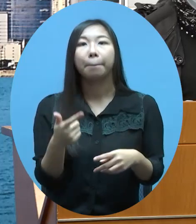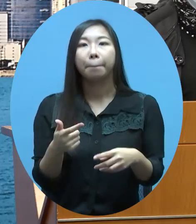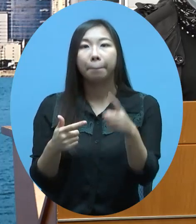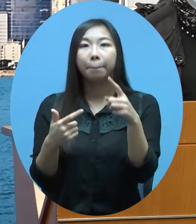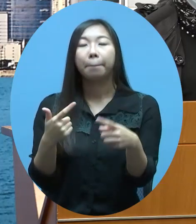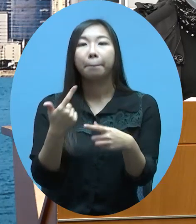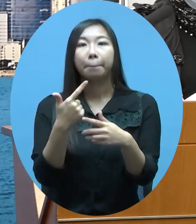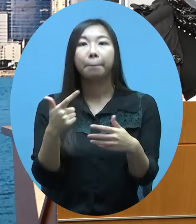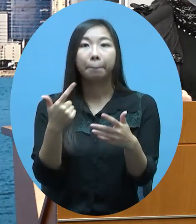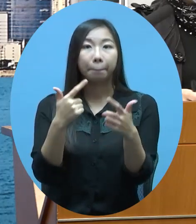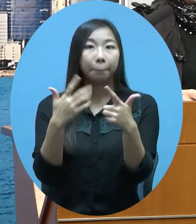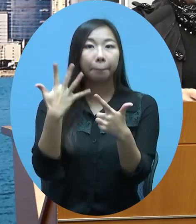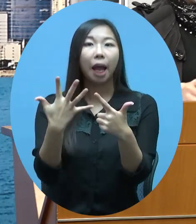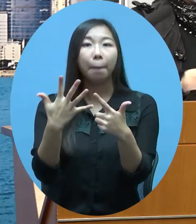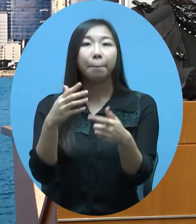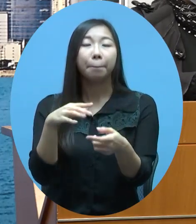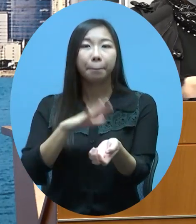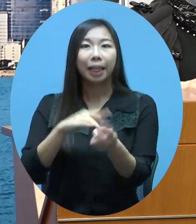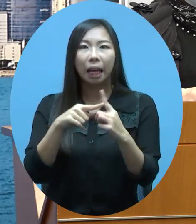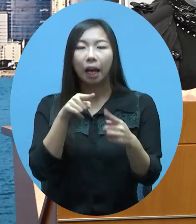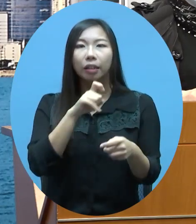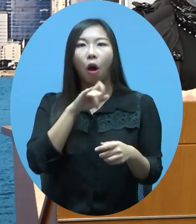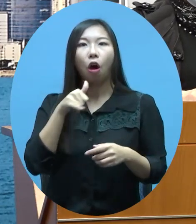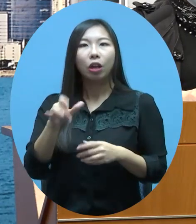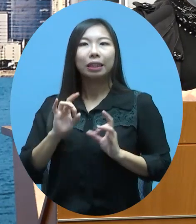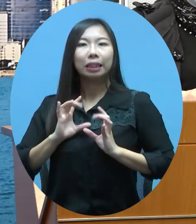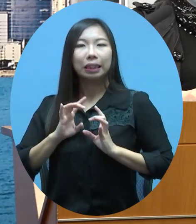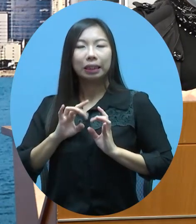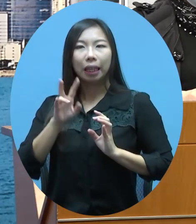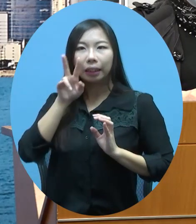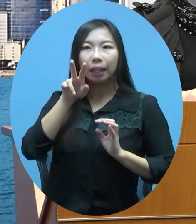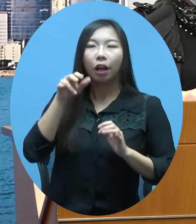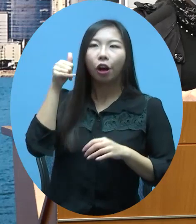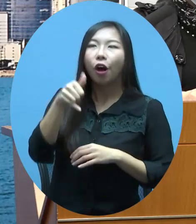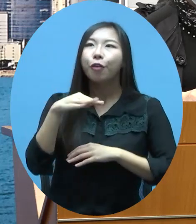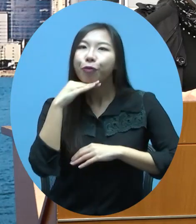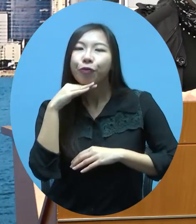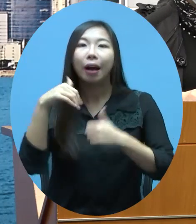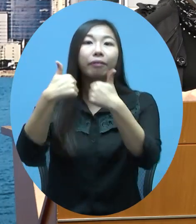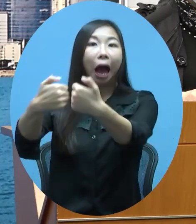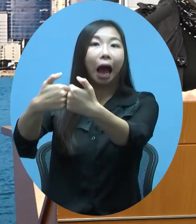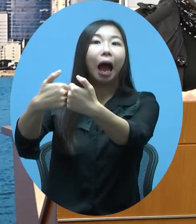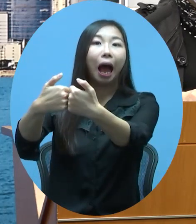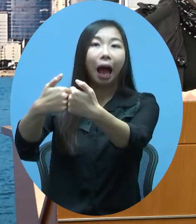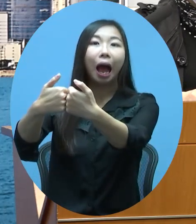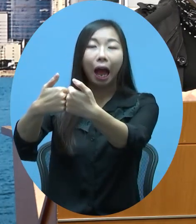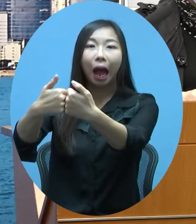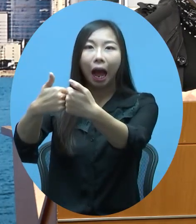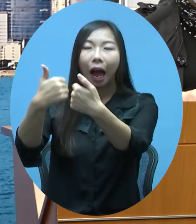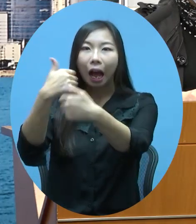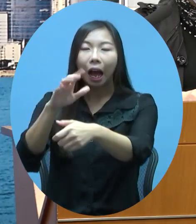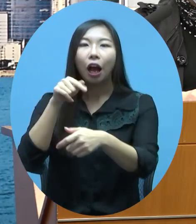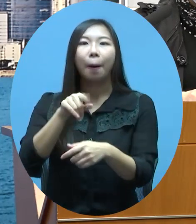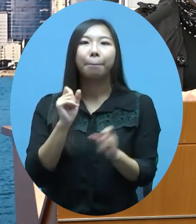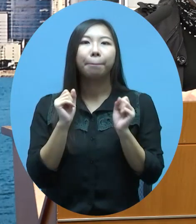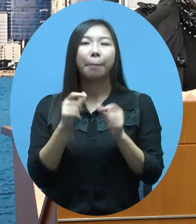即係琴日咧，你哋就話咧，佢係去過私人地方啦，出席個婚宴啦。咁但係其實之後我哋翻歐咧係去咗萬豪酒